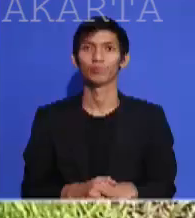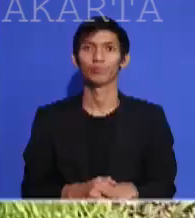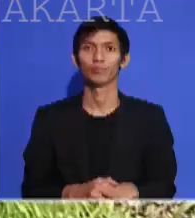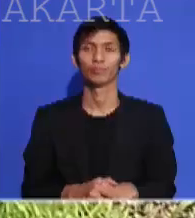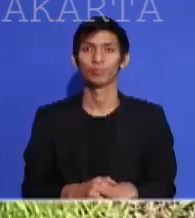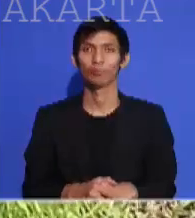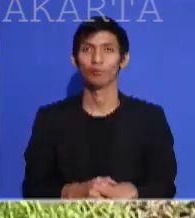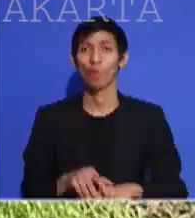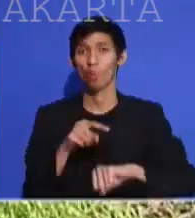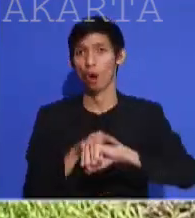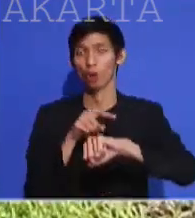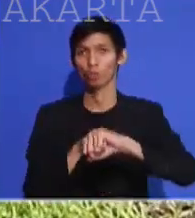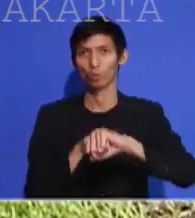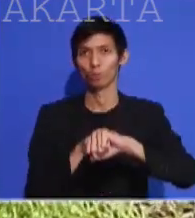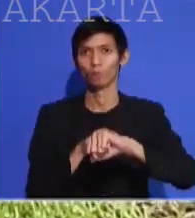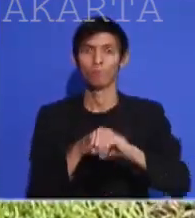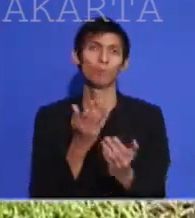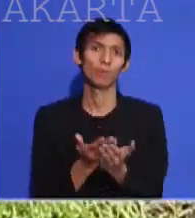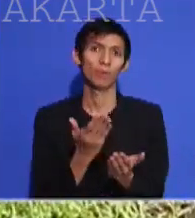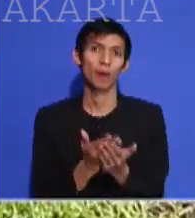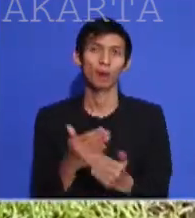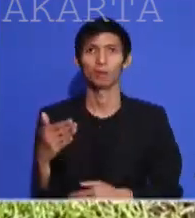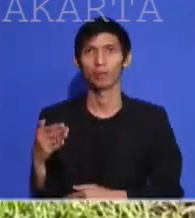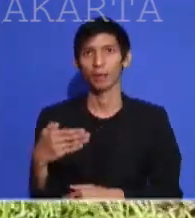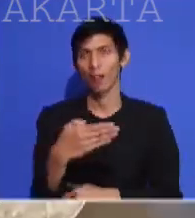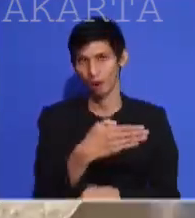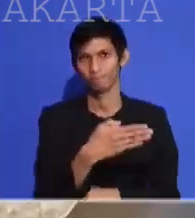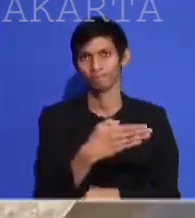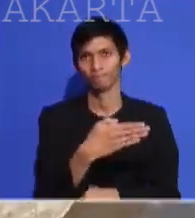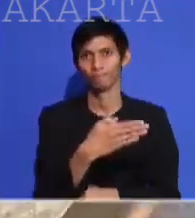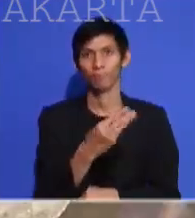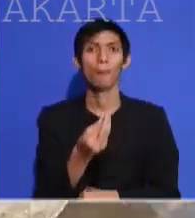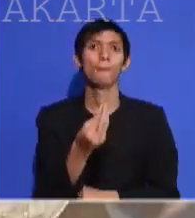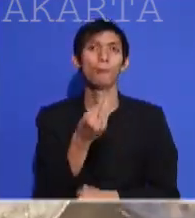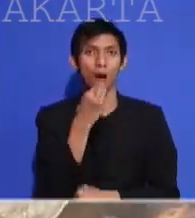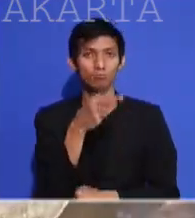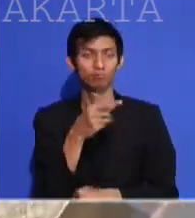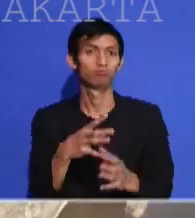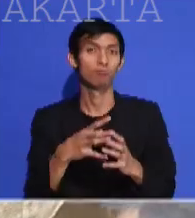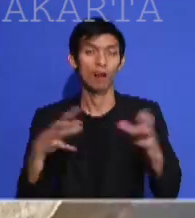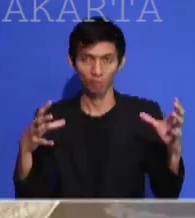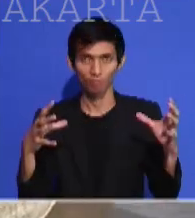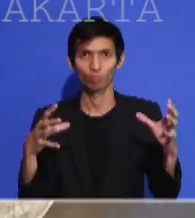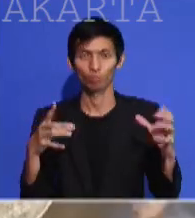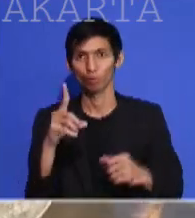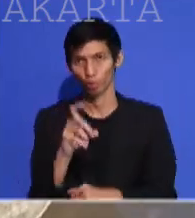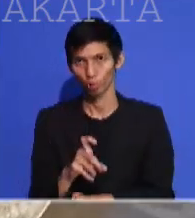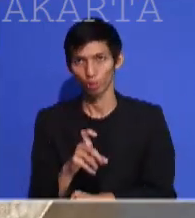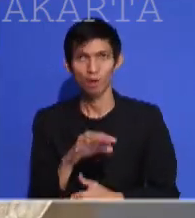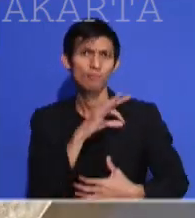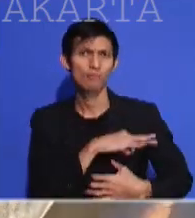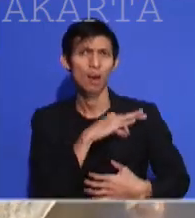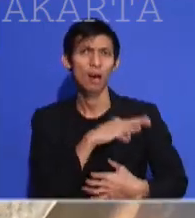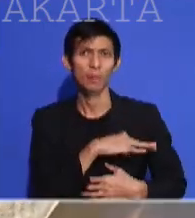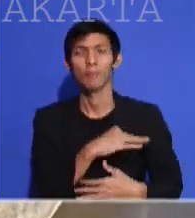Dumugi wekdal sak menika kabetan ulam konsumsi tansaya kathah. Inggih bab menika ingkang salajengipun dipun mupangataken dening warga